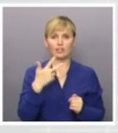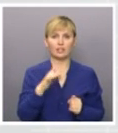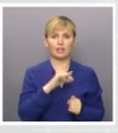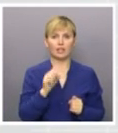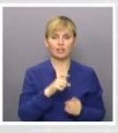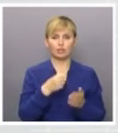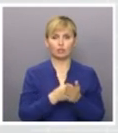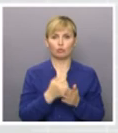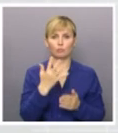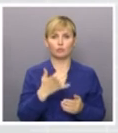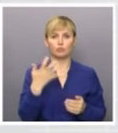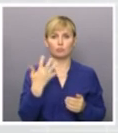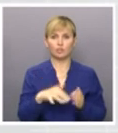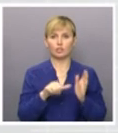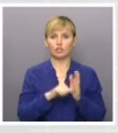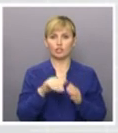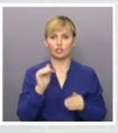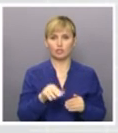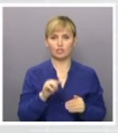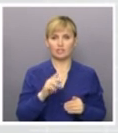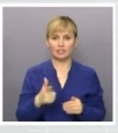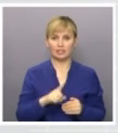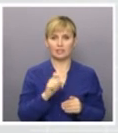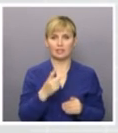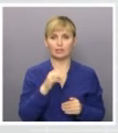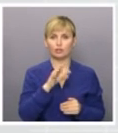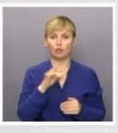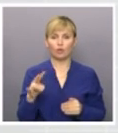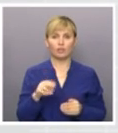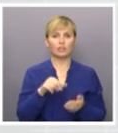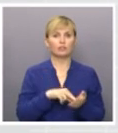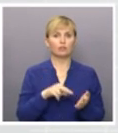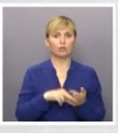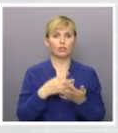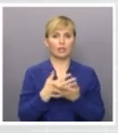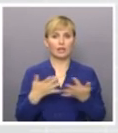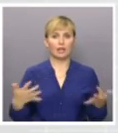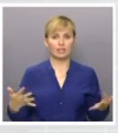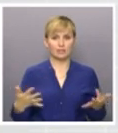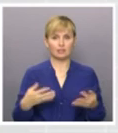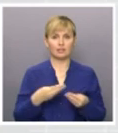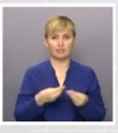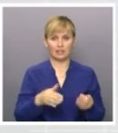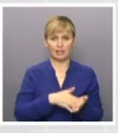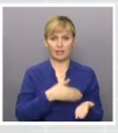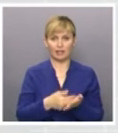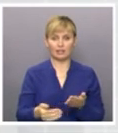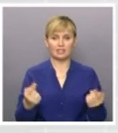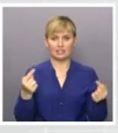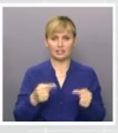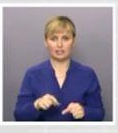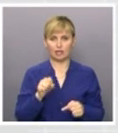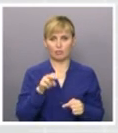до 556 тысяч тенге за тонну. Цены на прочие воднорастворимые ЛКП, напротив, снизились к